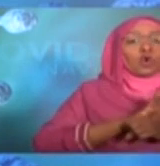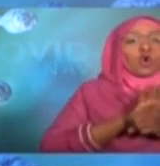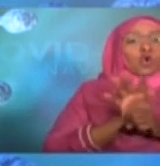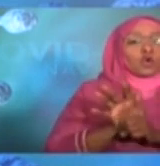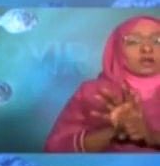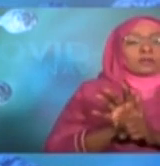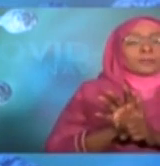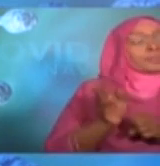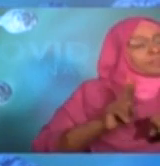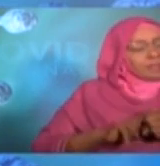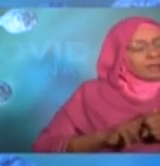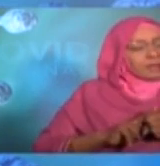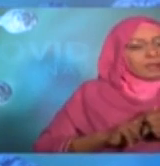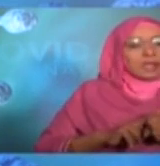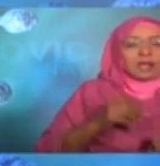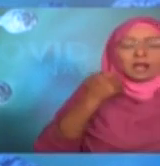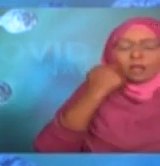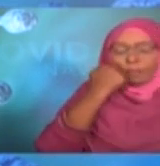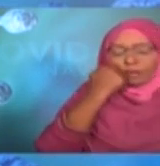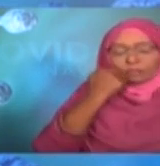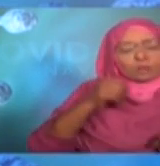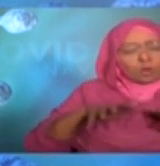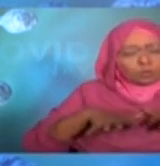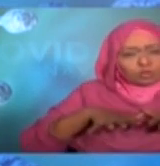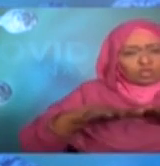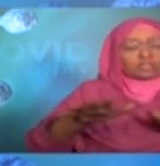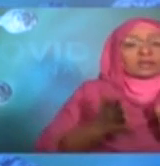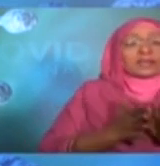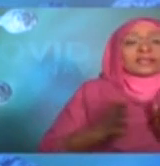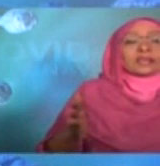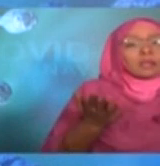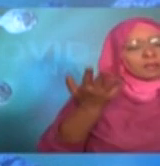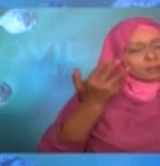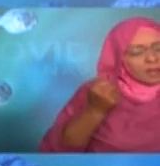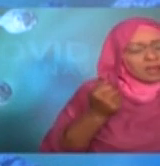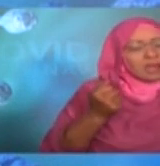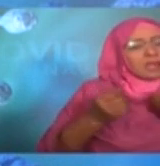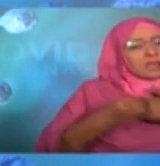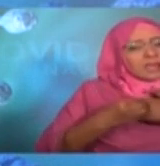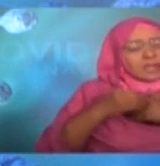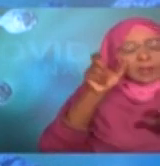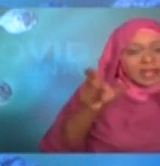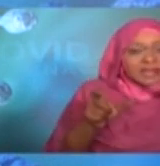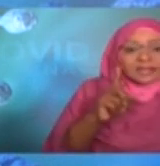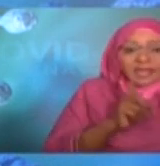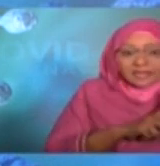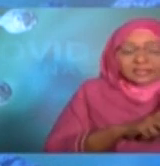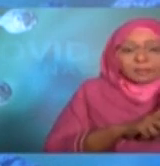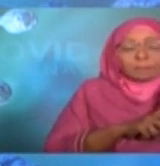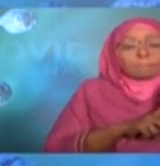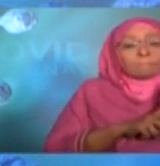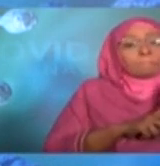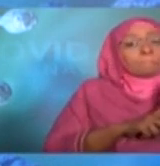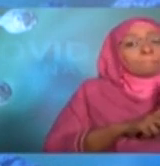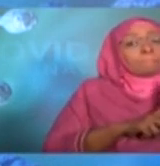عملية الانتشار المجتمعي ما تزال كبيرة، نتمنى أنه كما ظلنا نناشد الناس أنه يلتزموا بإجراءات الحظر،